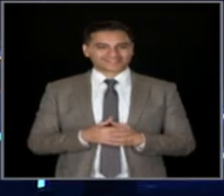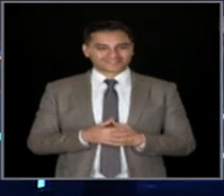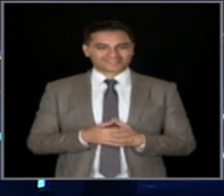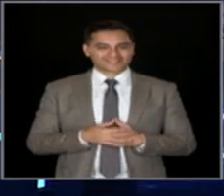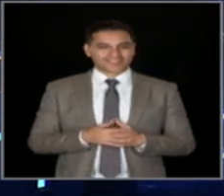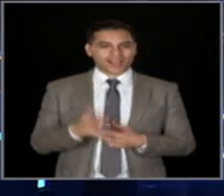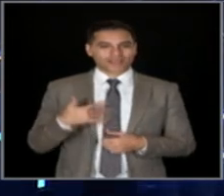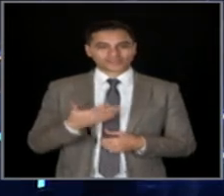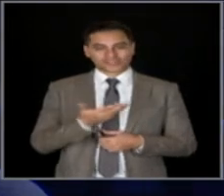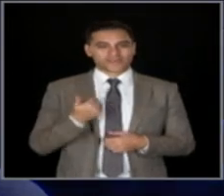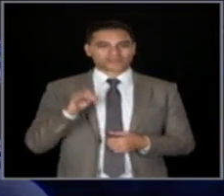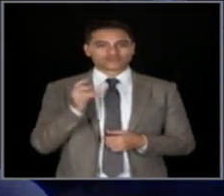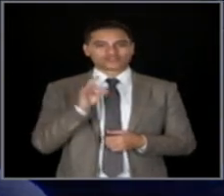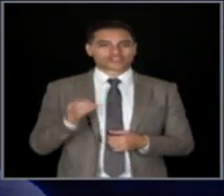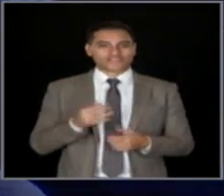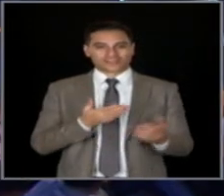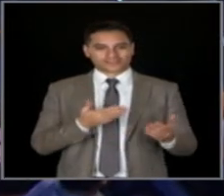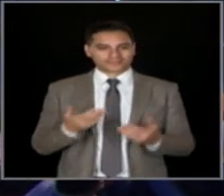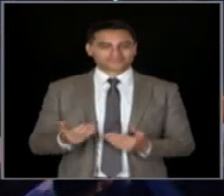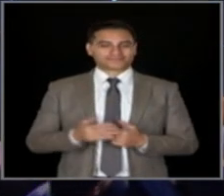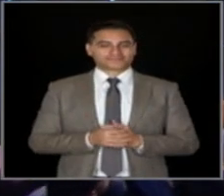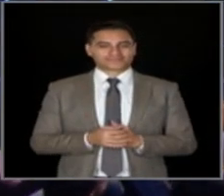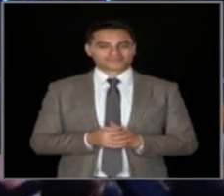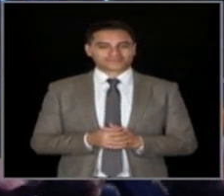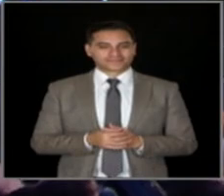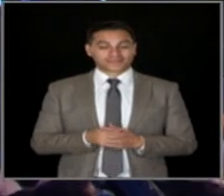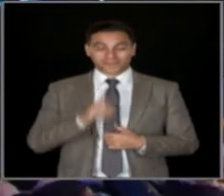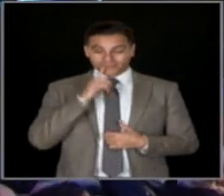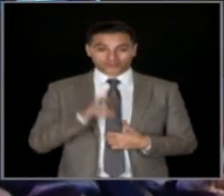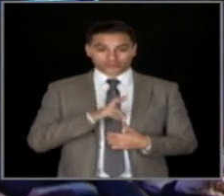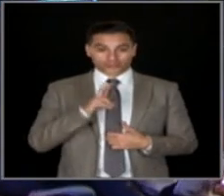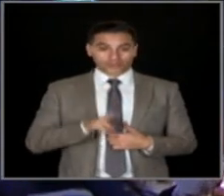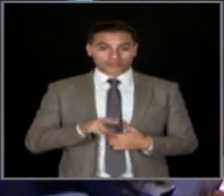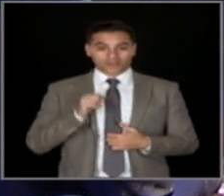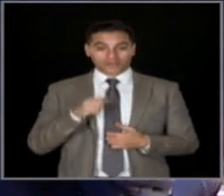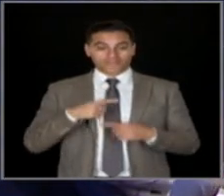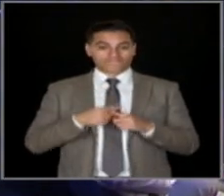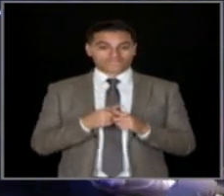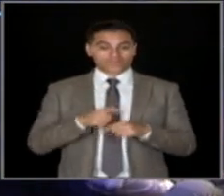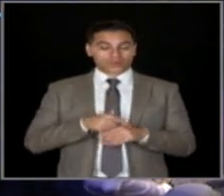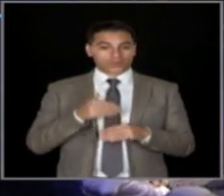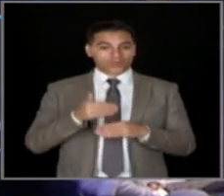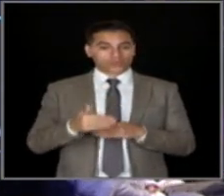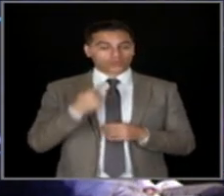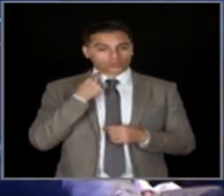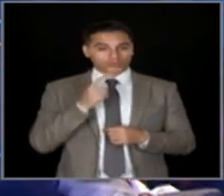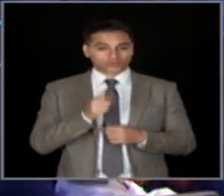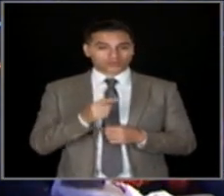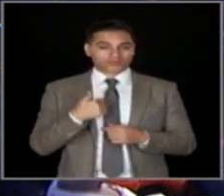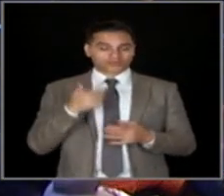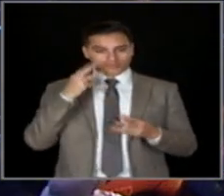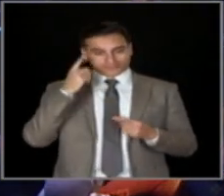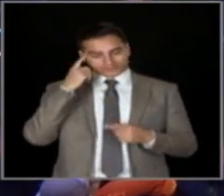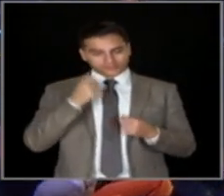سليم. عايزين مصطفى بعد إذنك، بس السؤال بتاع الضعف ده قعدت فيه شوية. ما أنا نسيت